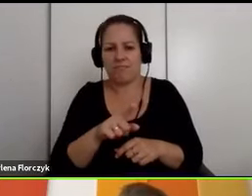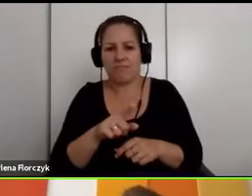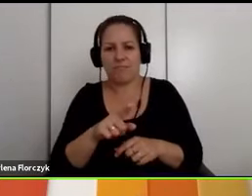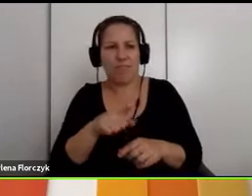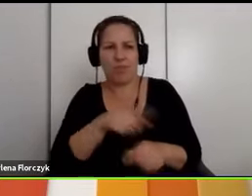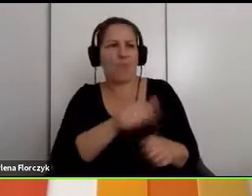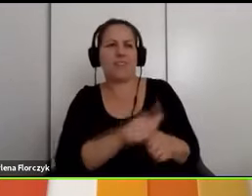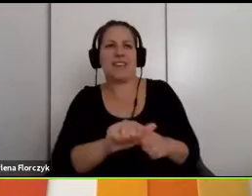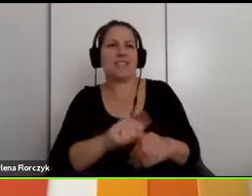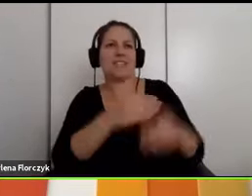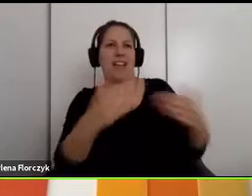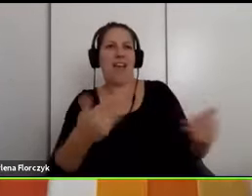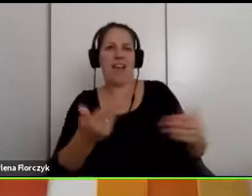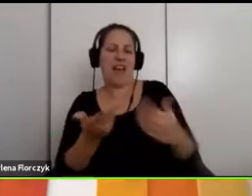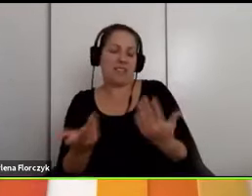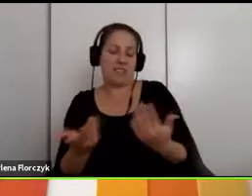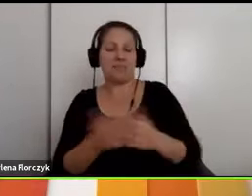teatrem.